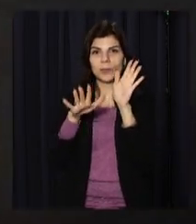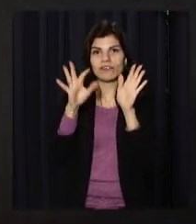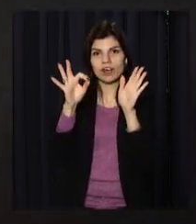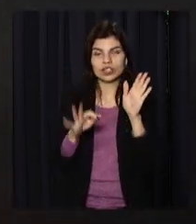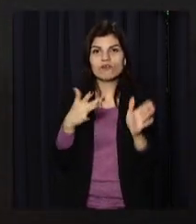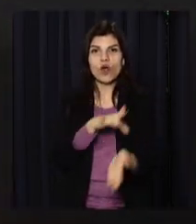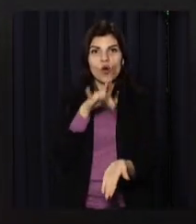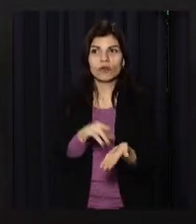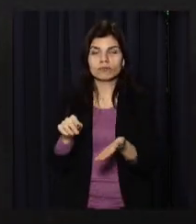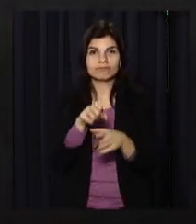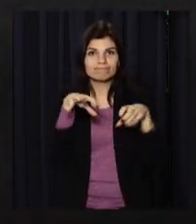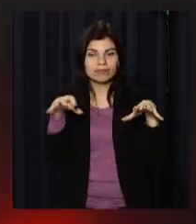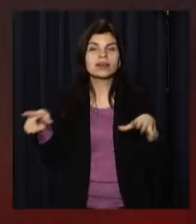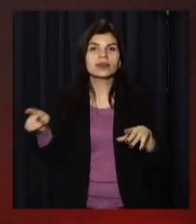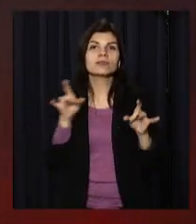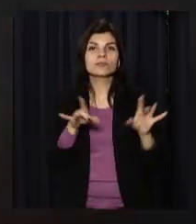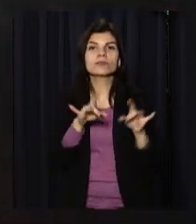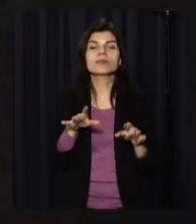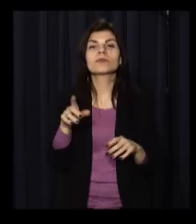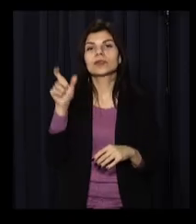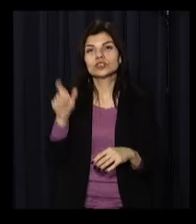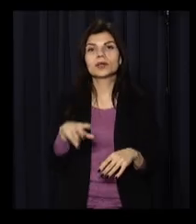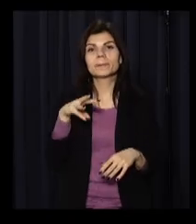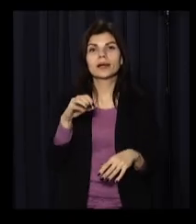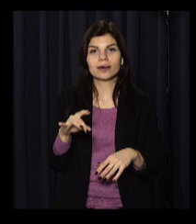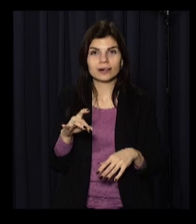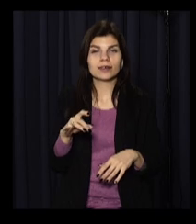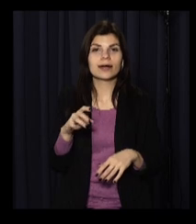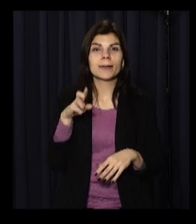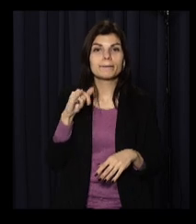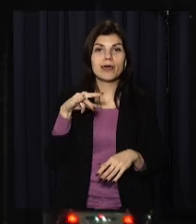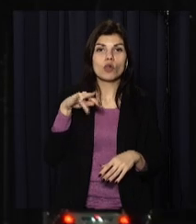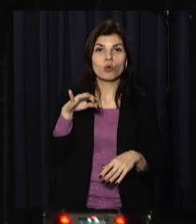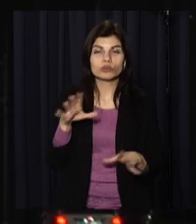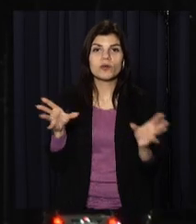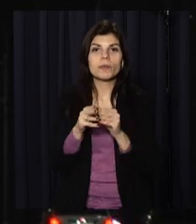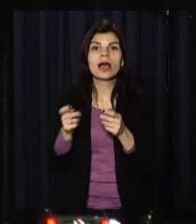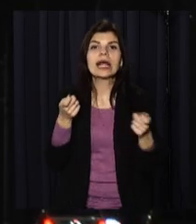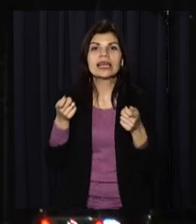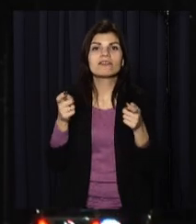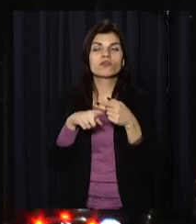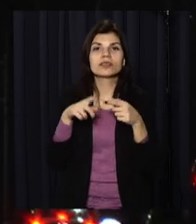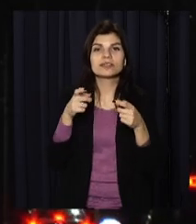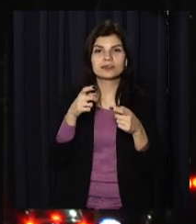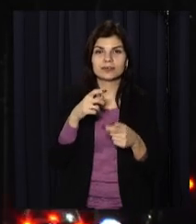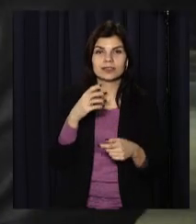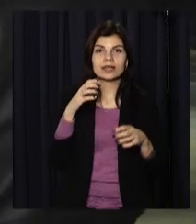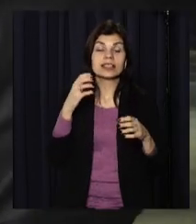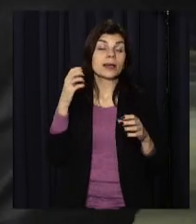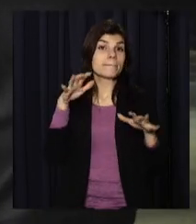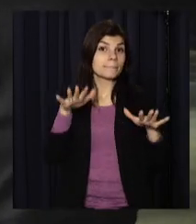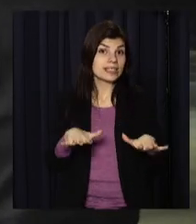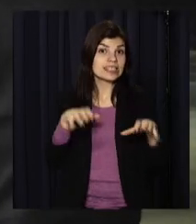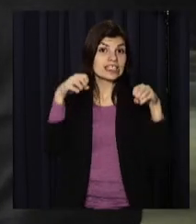Про це на черговому об'їзді розповів міський голова Кам'янського Андрій Білоусов. Разом із керівництвом комунального підприємства «Міськсвітло Плюс»